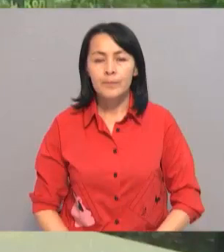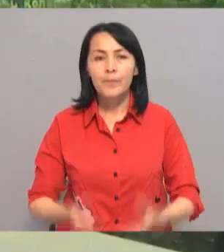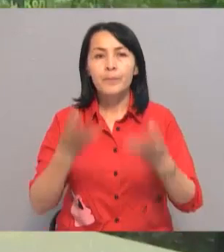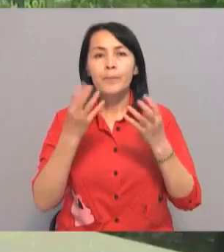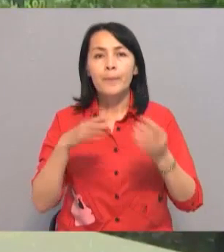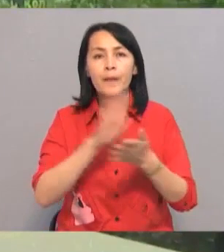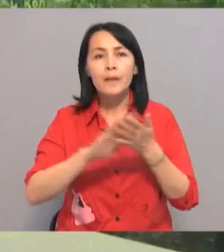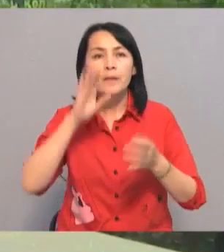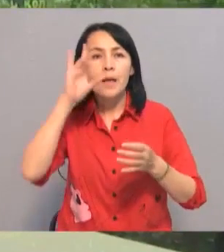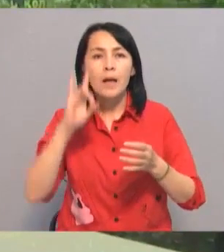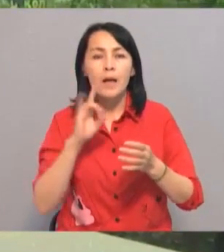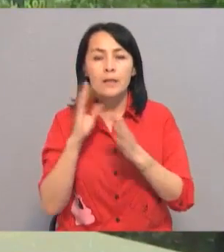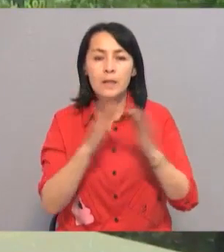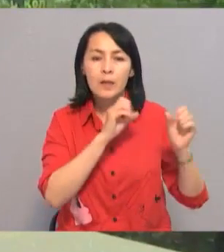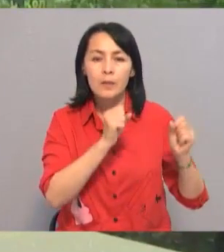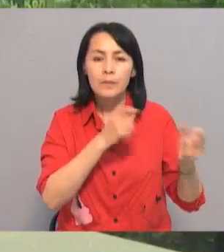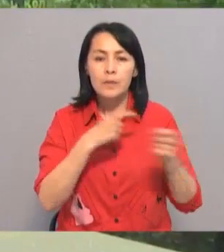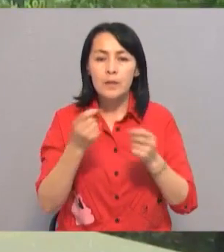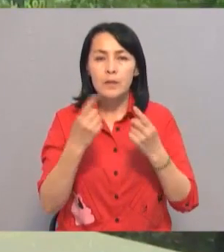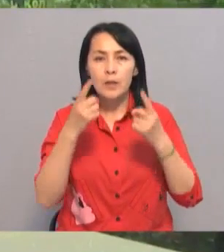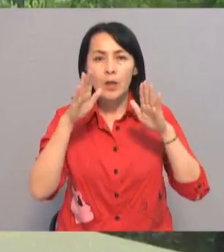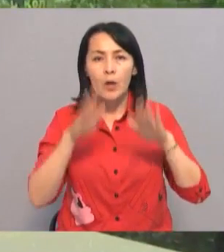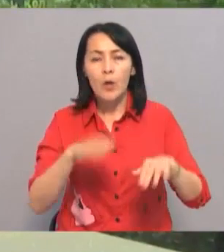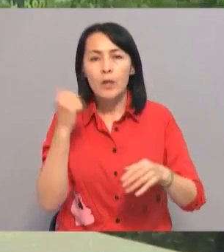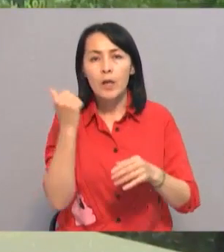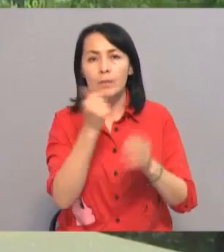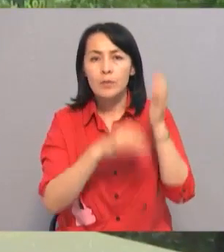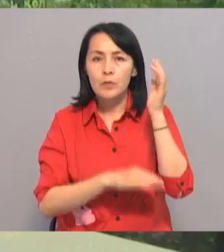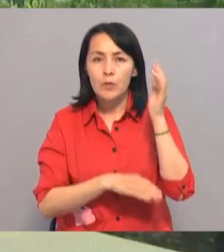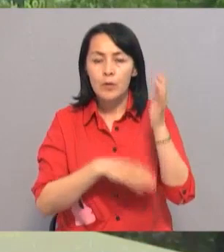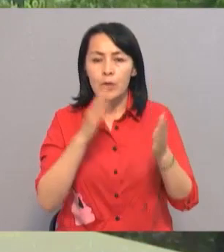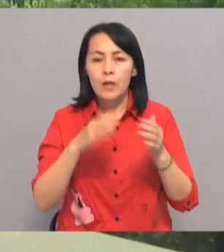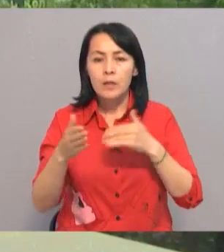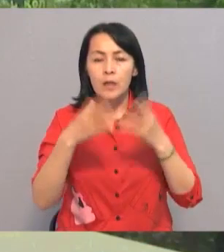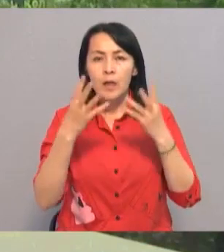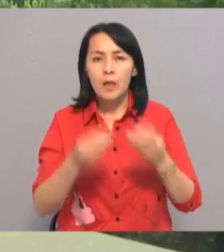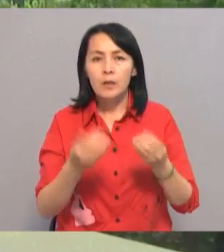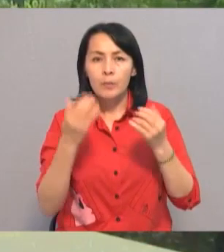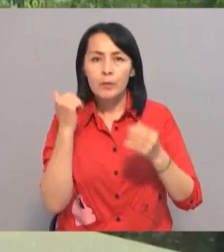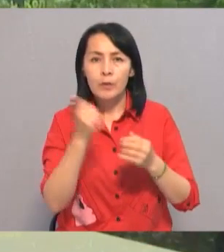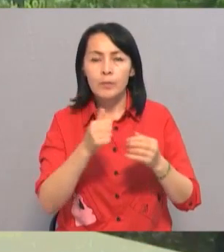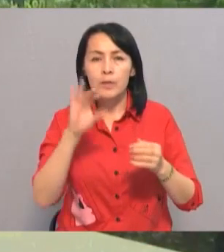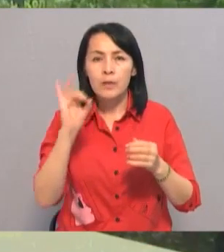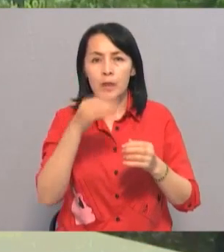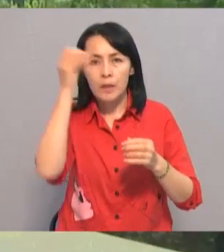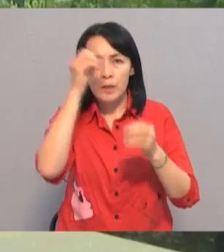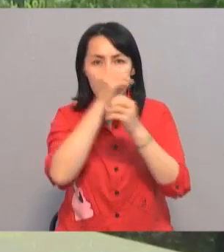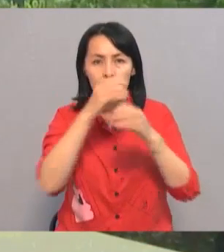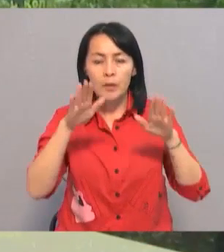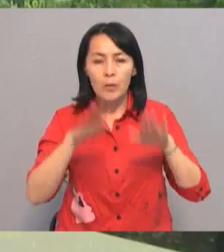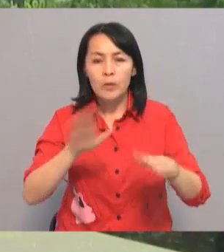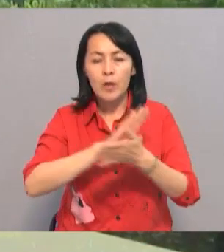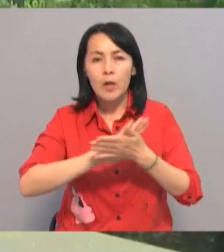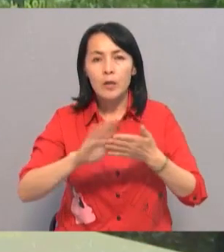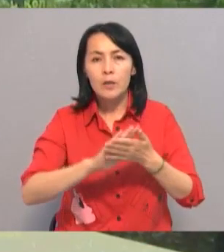Сонда Таза Қазақстан экологиялық акциясы аясындағы киелі мекен аптасы да соңына жетіп қалды. Бұл жетіде қала бойынша тарихи мәдени орындар